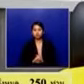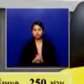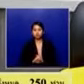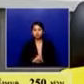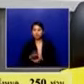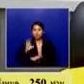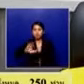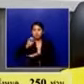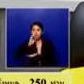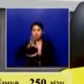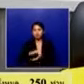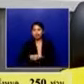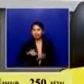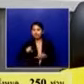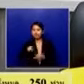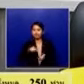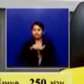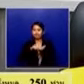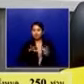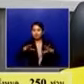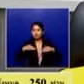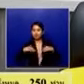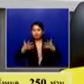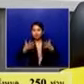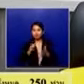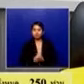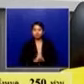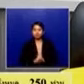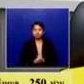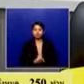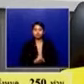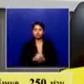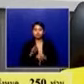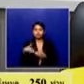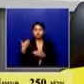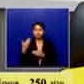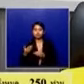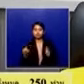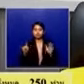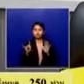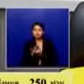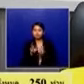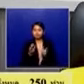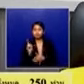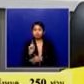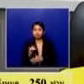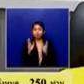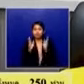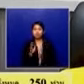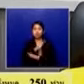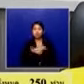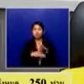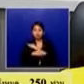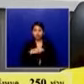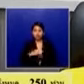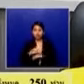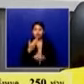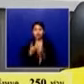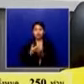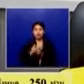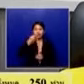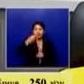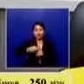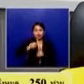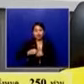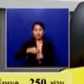ไม่เห็นชอบตามที่เสนอนะครับจนกระทั่งในท้ายที่สุดเนี่ยยังคงเหลือคนพิการที่จะต้องรับเบี้ยความพิ